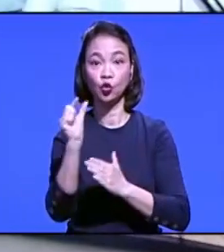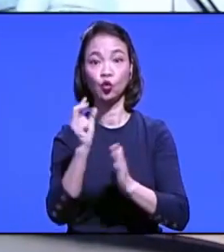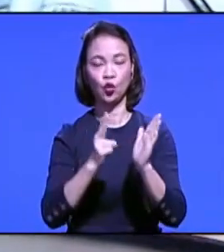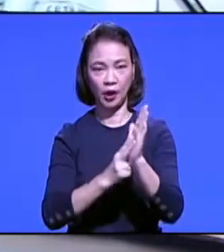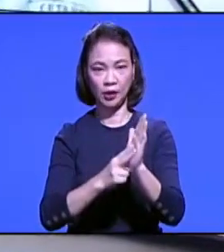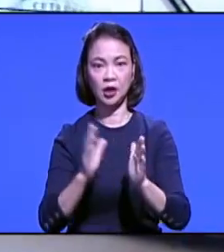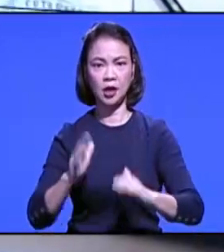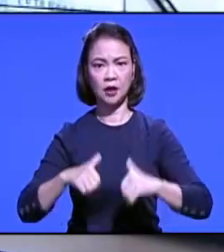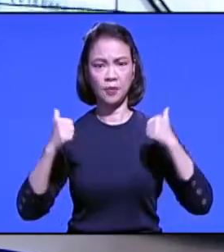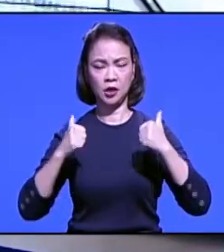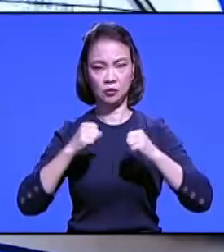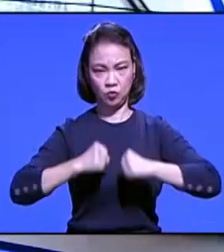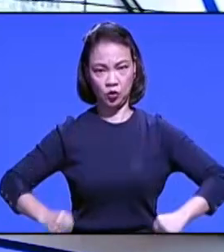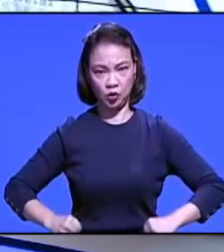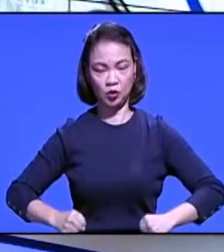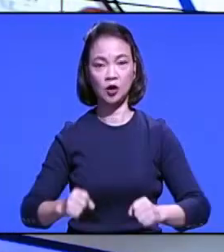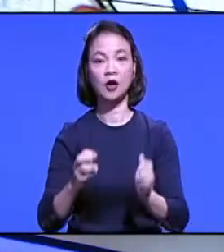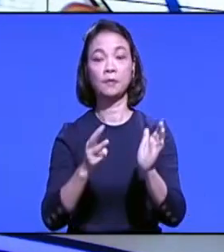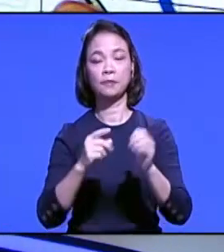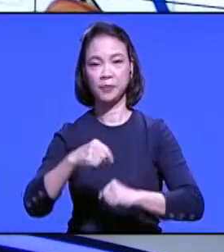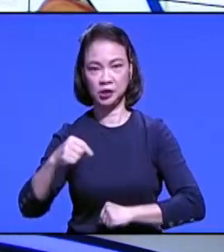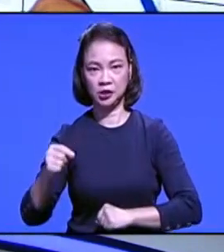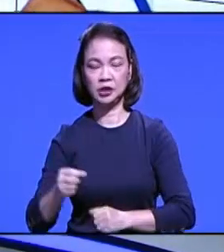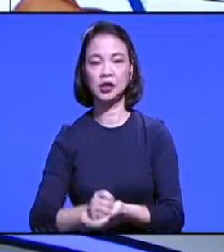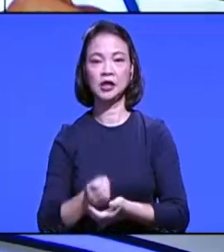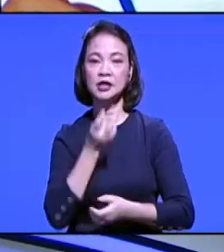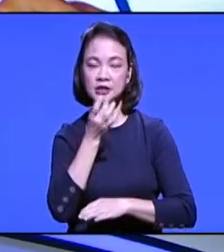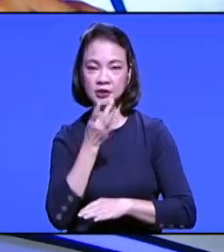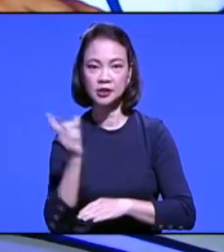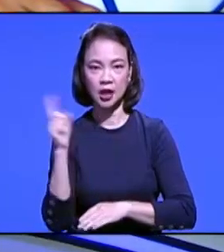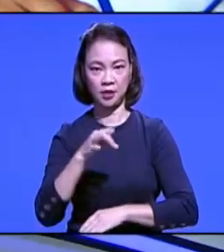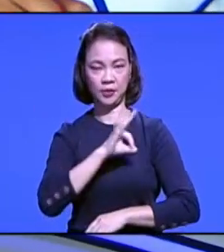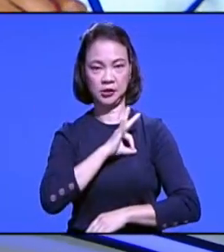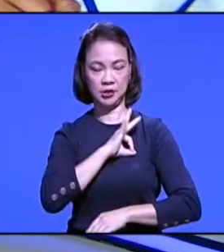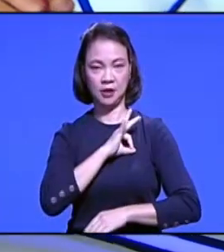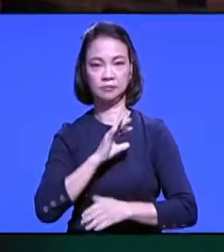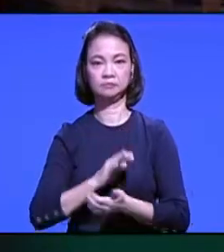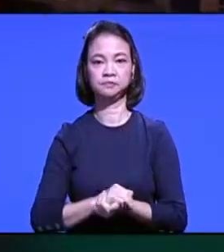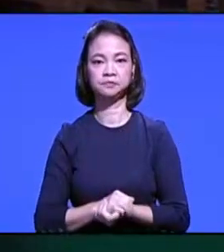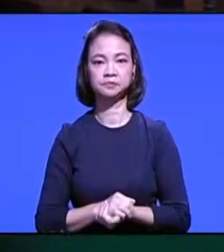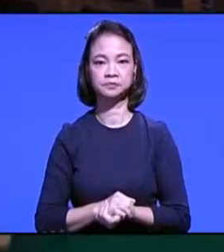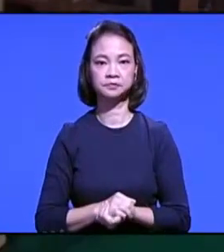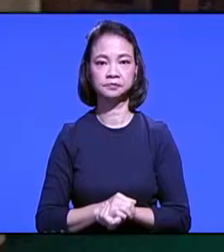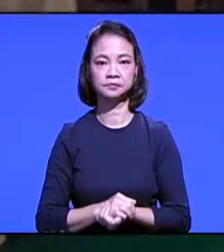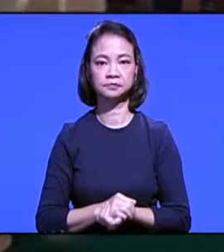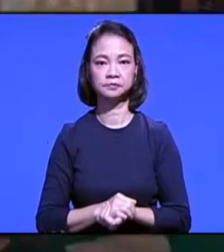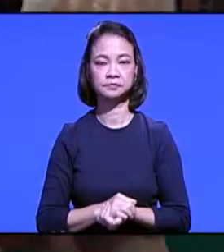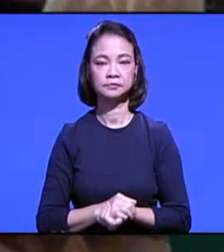pada keberanian menteri yang menjabat dan izin dari pemimpin negara sebagai atasannya.